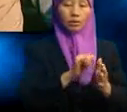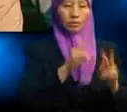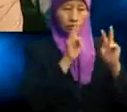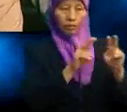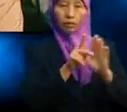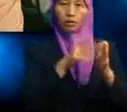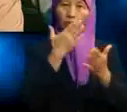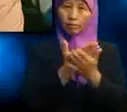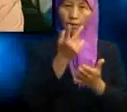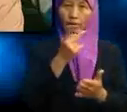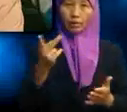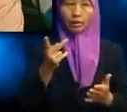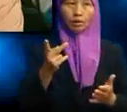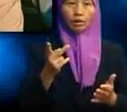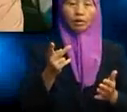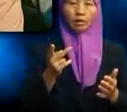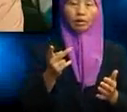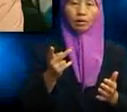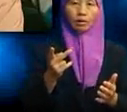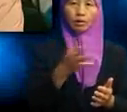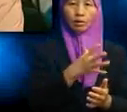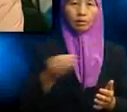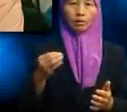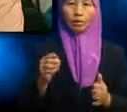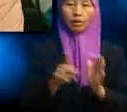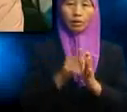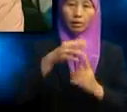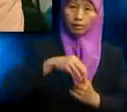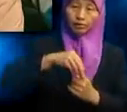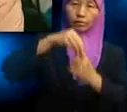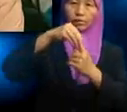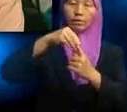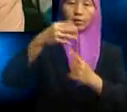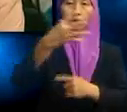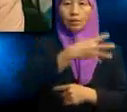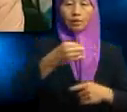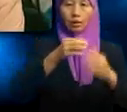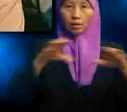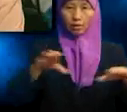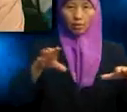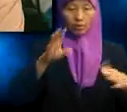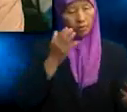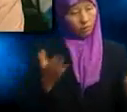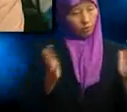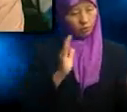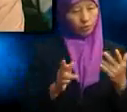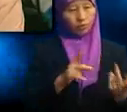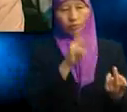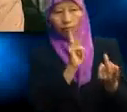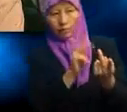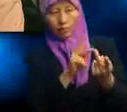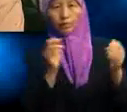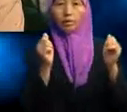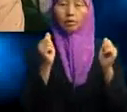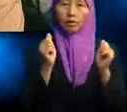kebaikannya, kelemahannya dan keistimewaannya dan membuat pertimbangan yang wajar